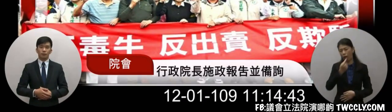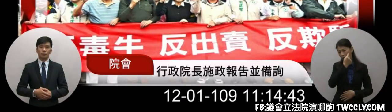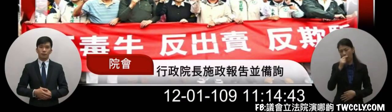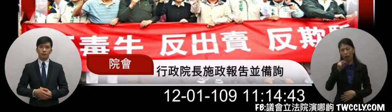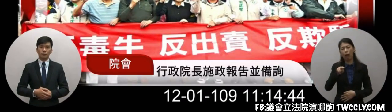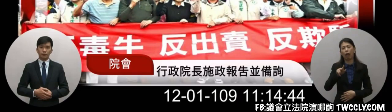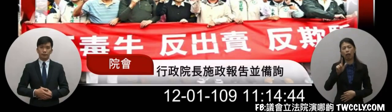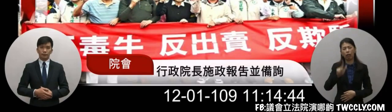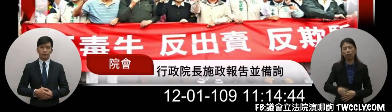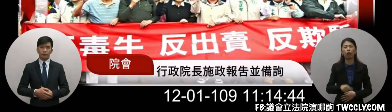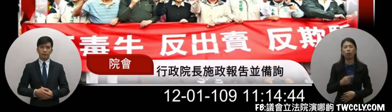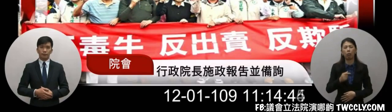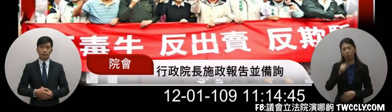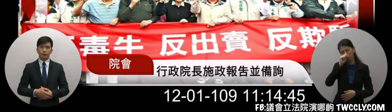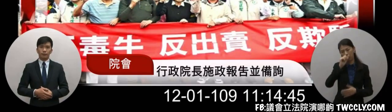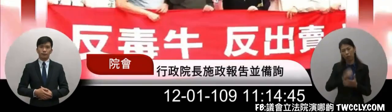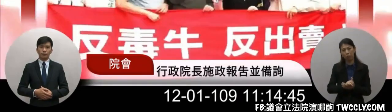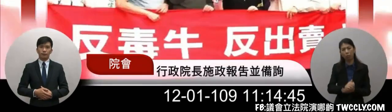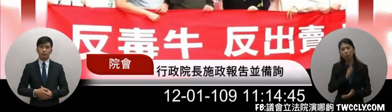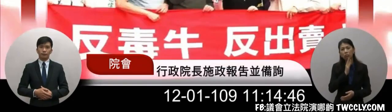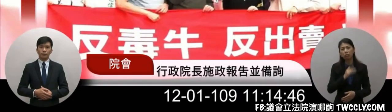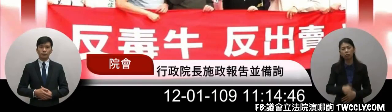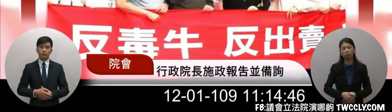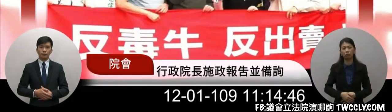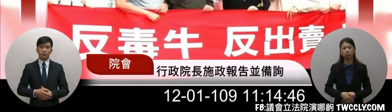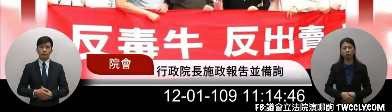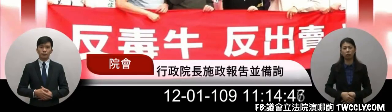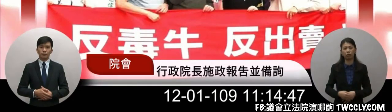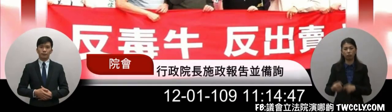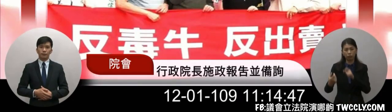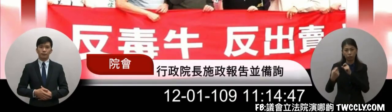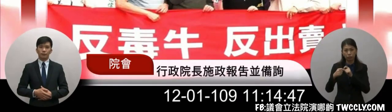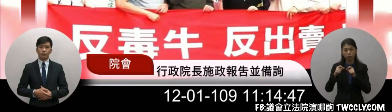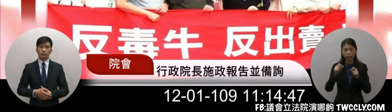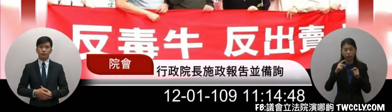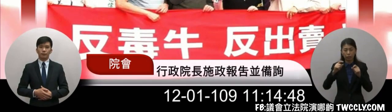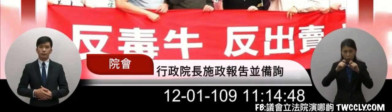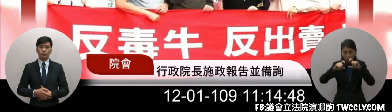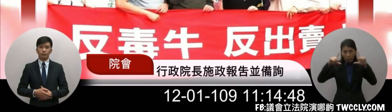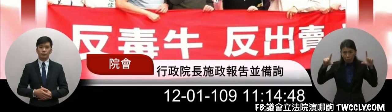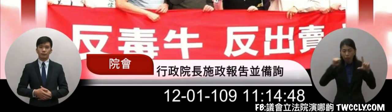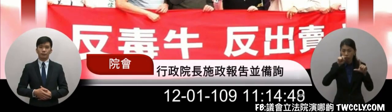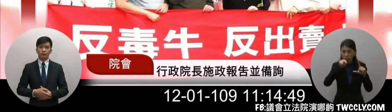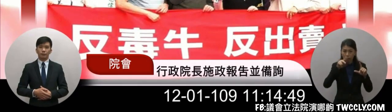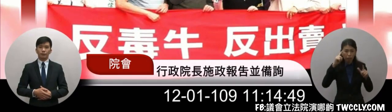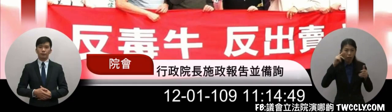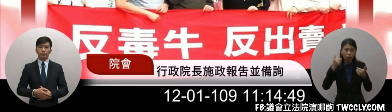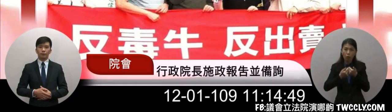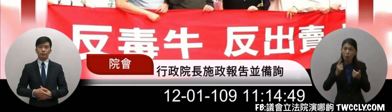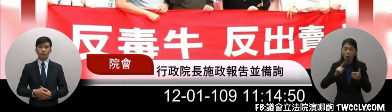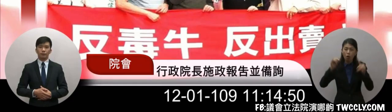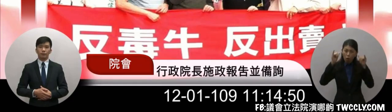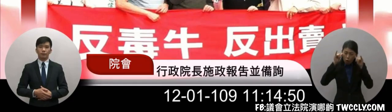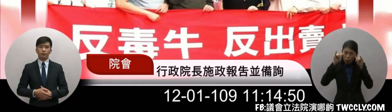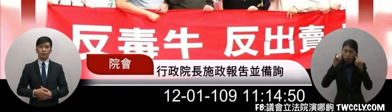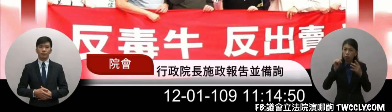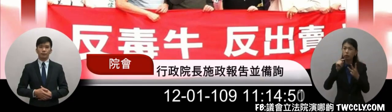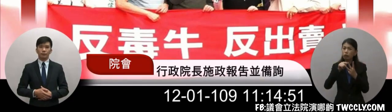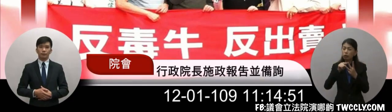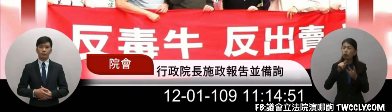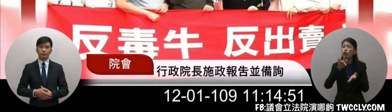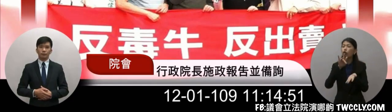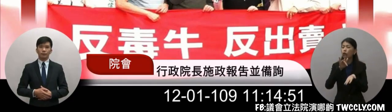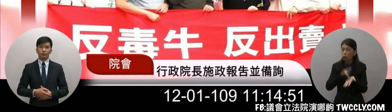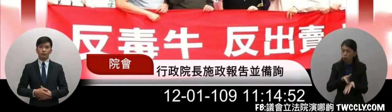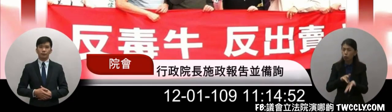嘛。我们再看下一张更近一点的 take 哦，反什么牛？反